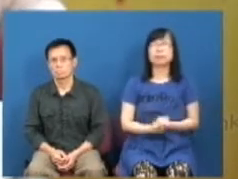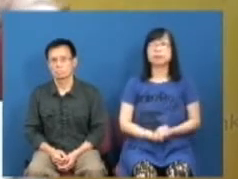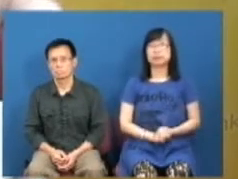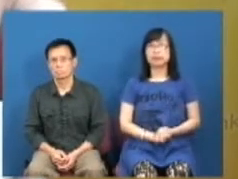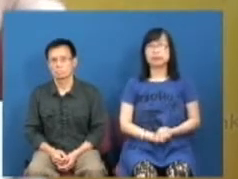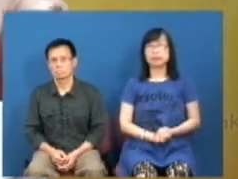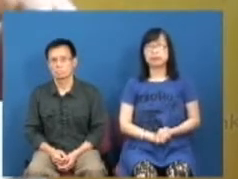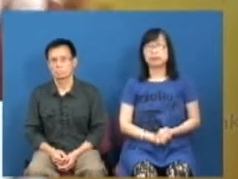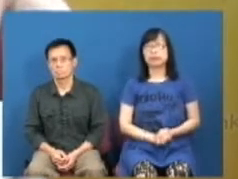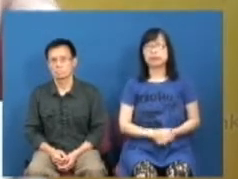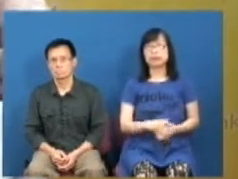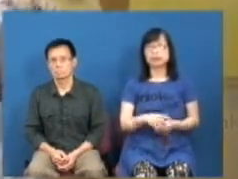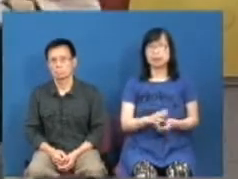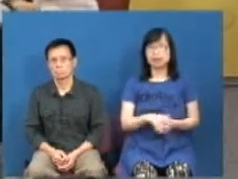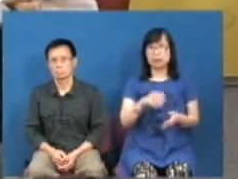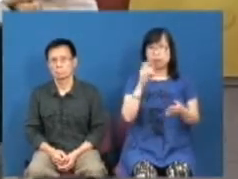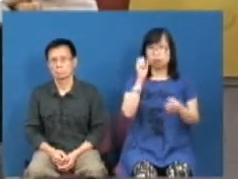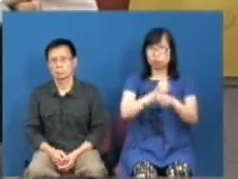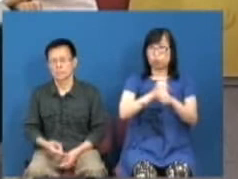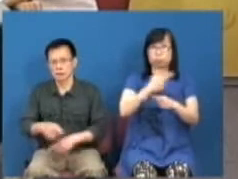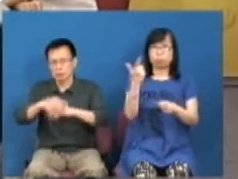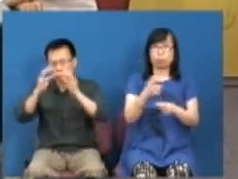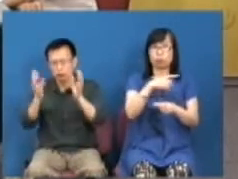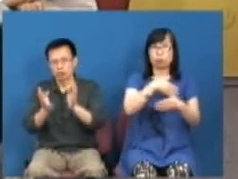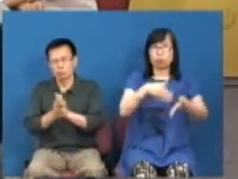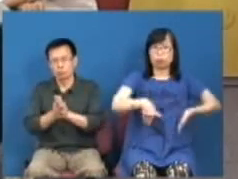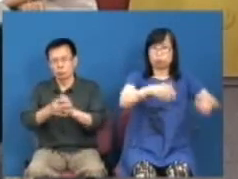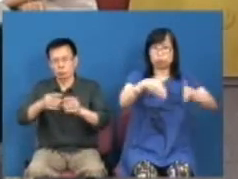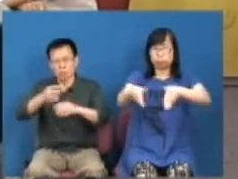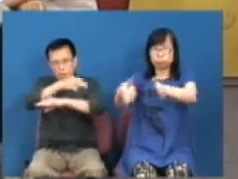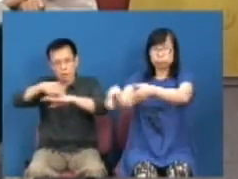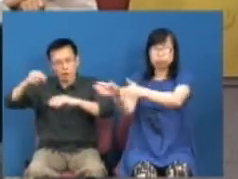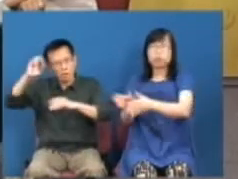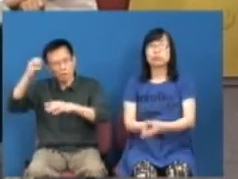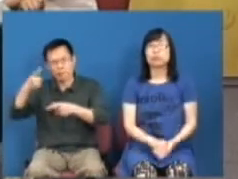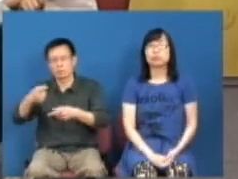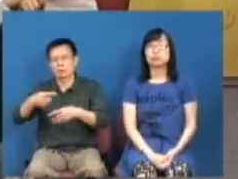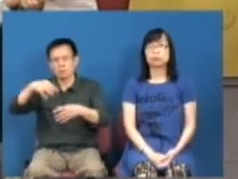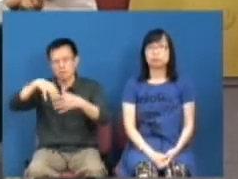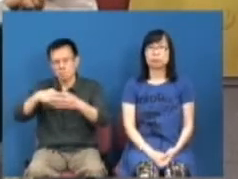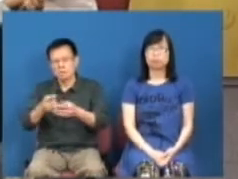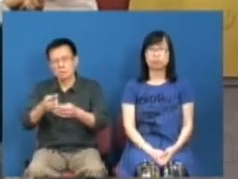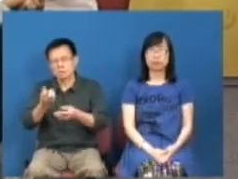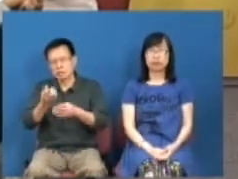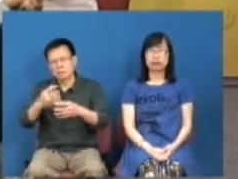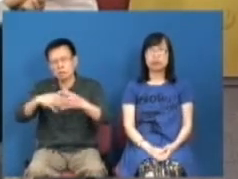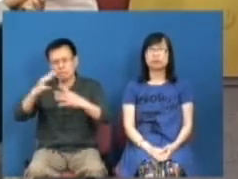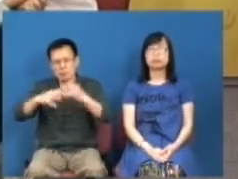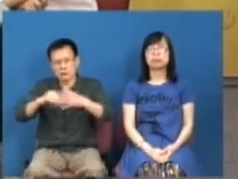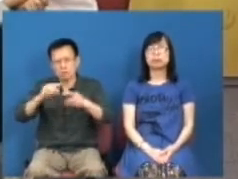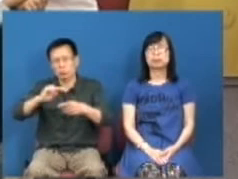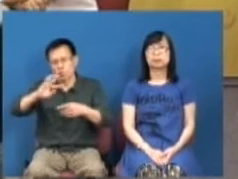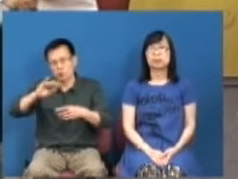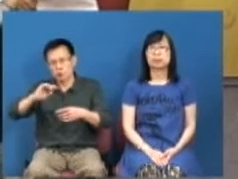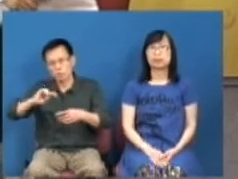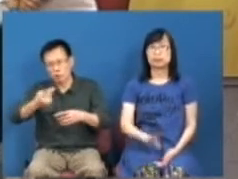窿，打多幾個出入口。 咁但係整體成個概念上可行，就細節，即係你話啲技術上問題可以改善到嘅。我相信應該都